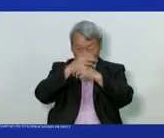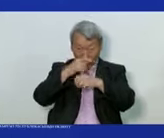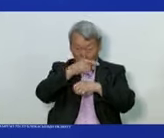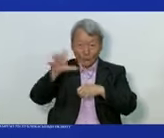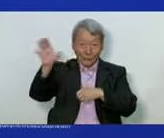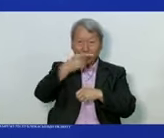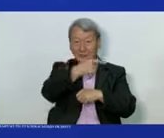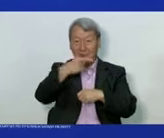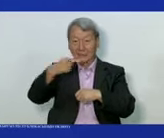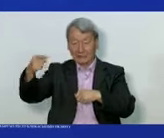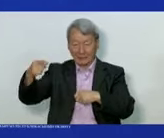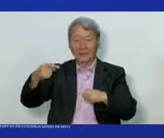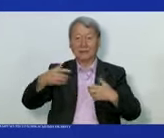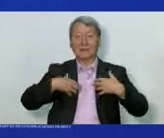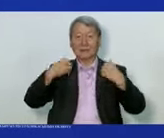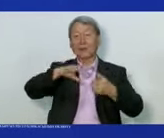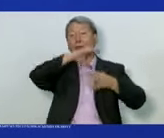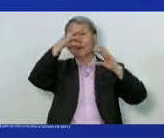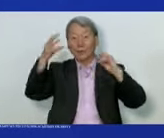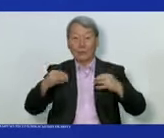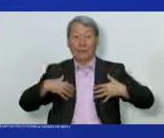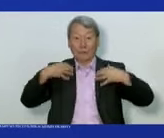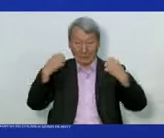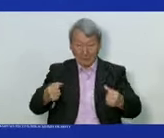на коронавирус у всех пациентов отрицательный. Всего